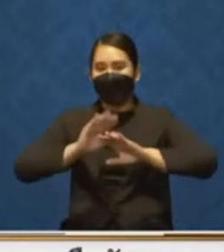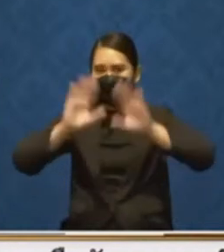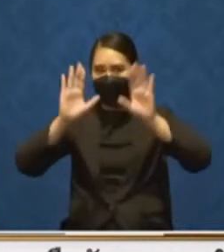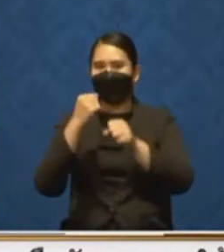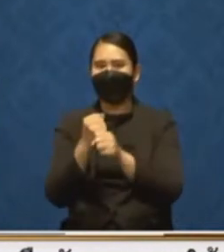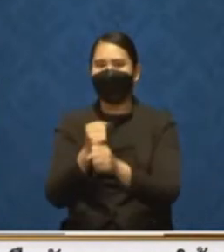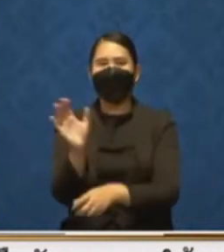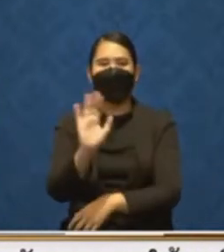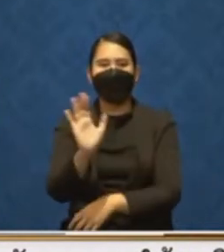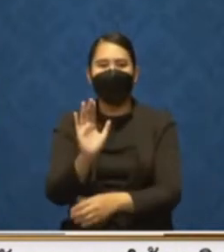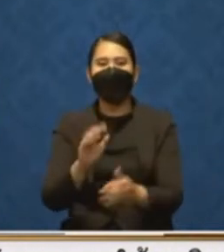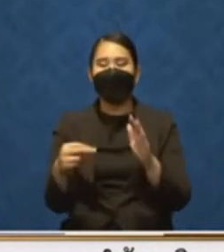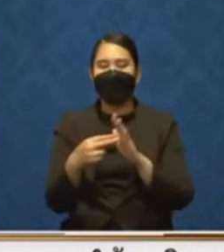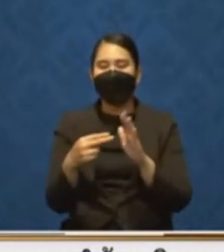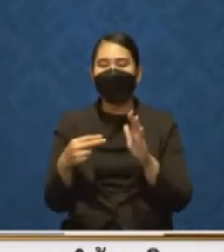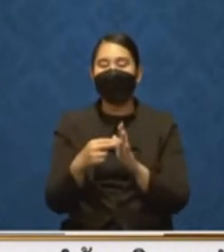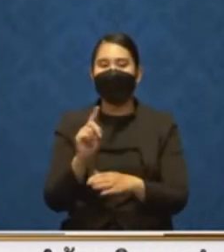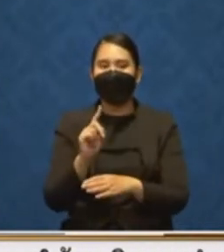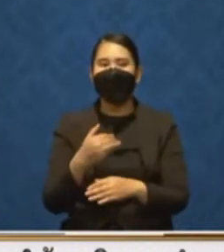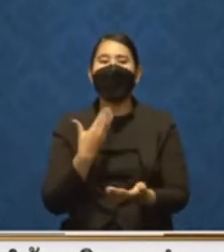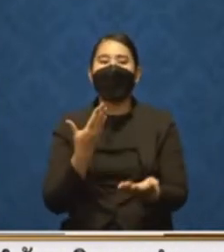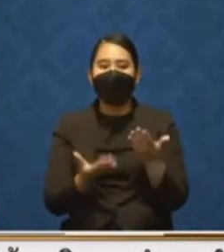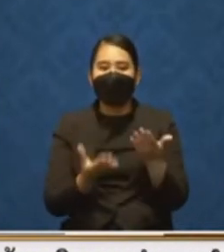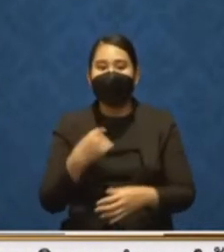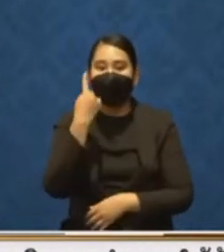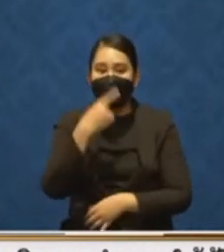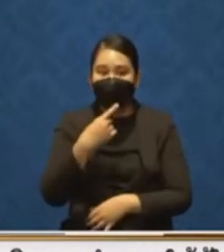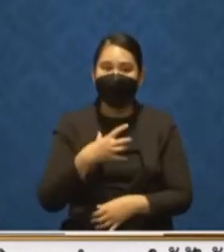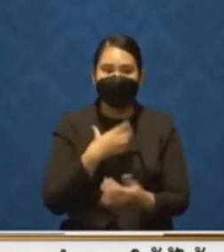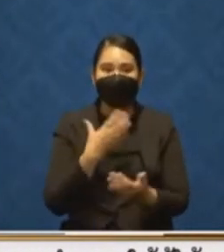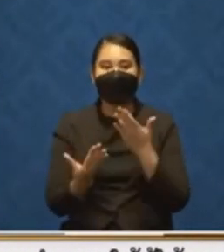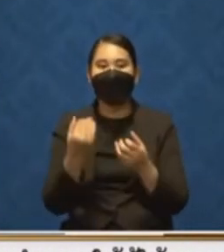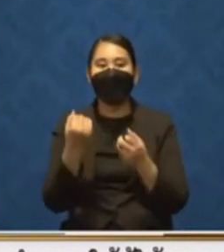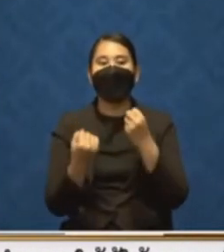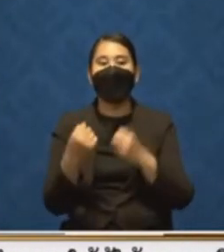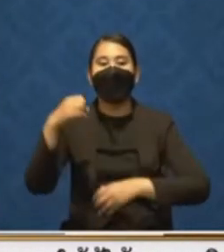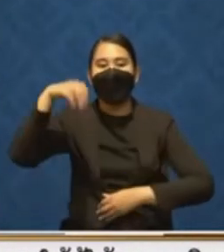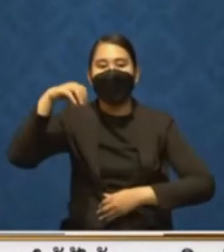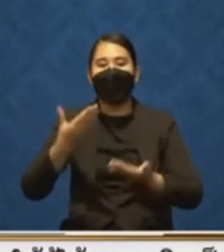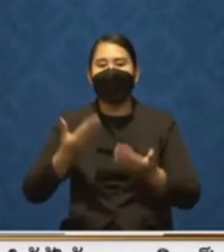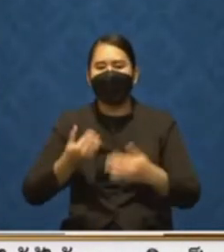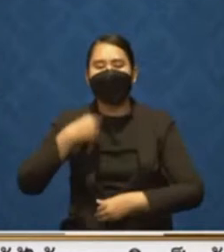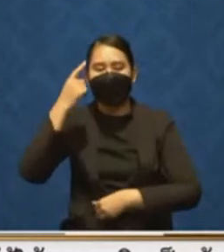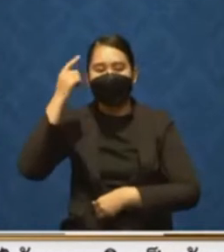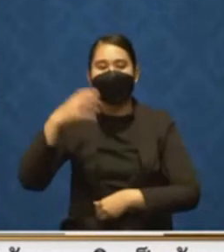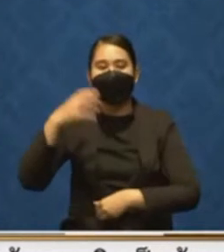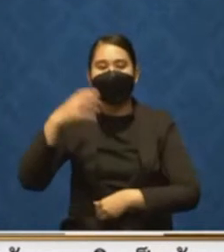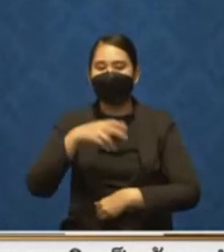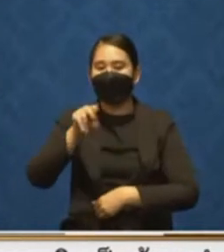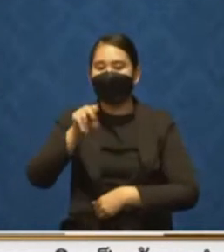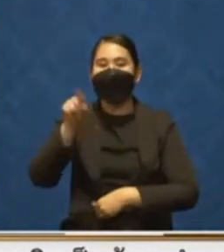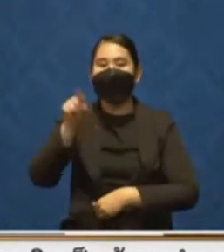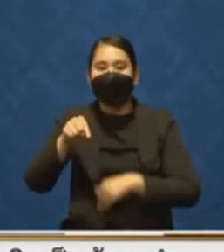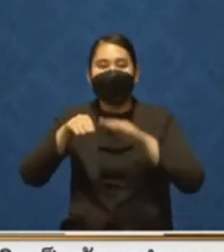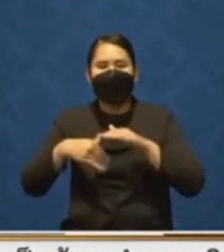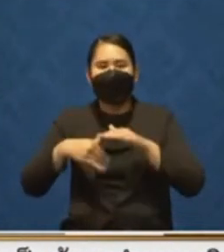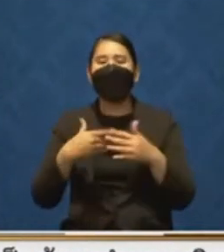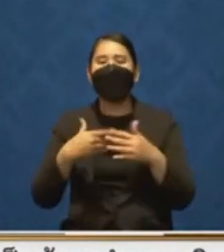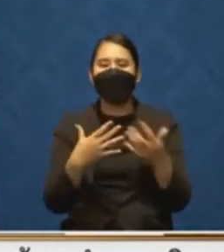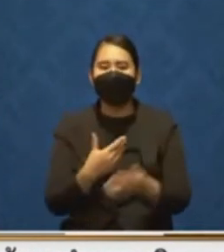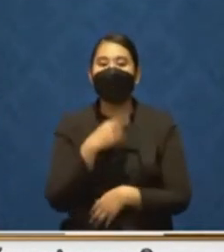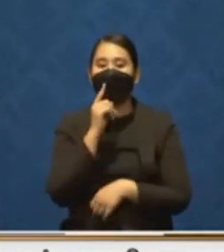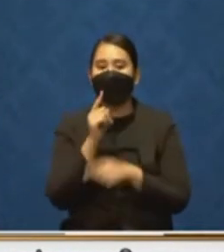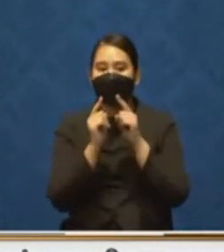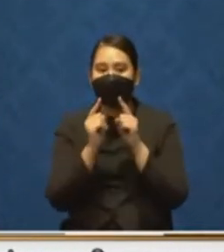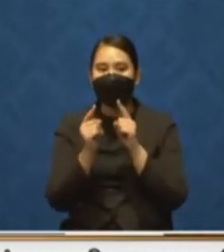ใช้มันก็ปรับความเอาความสมัครใจนะพอดีรถจะจำนวนมาก 30%ถ้าไม่ได้ต่ำกว่านั้นค่อยว่ากันทีนะ